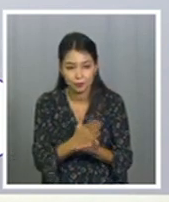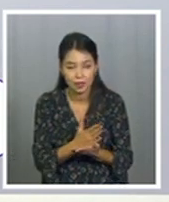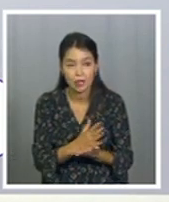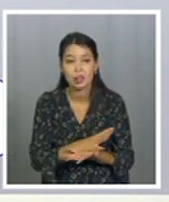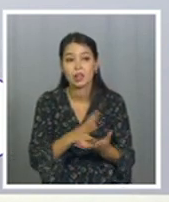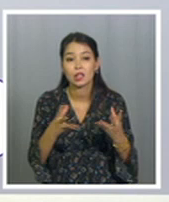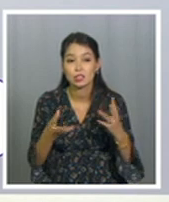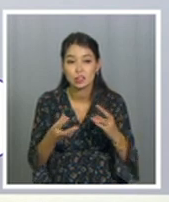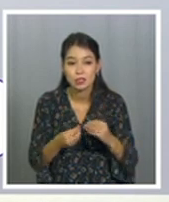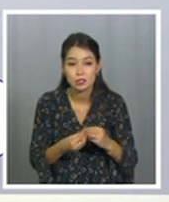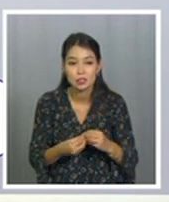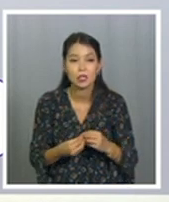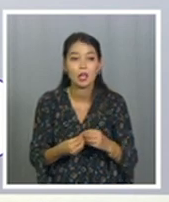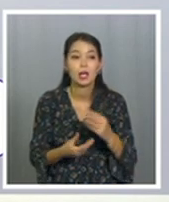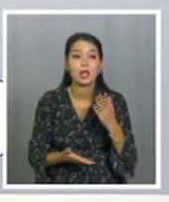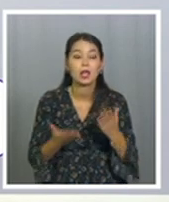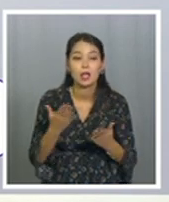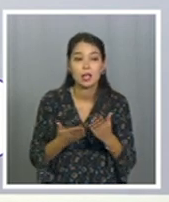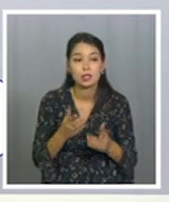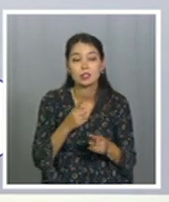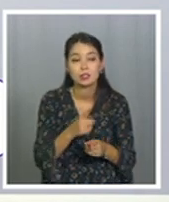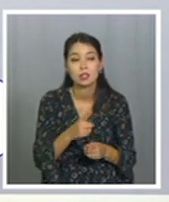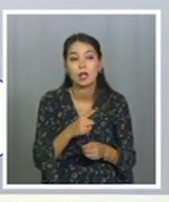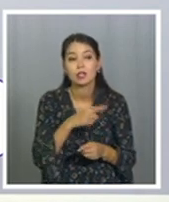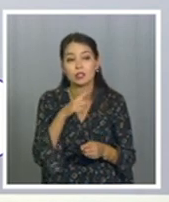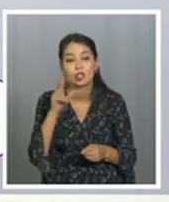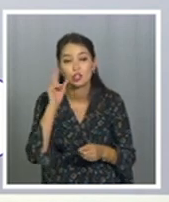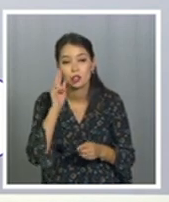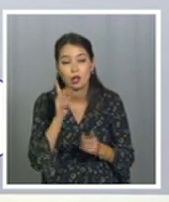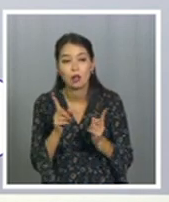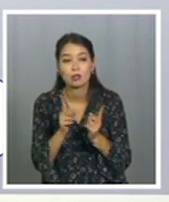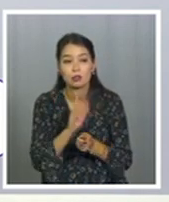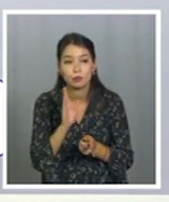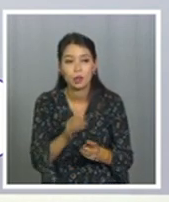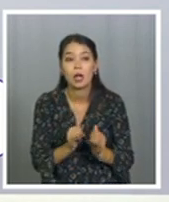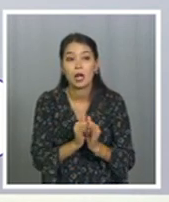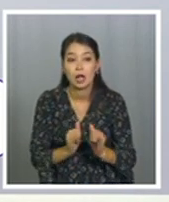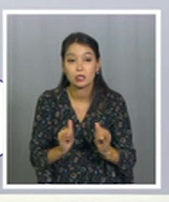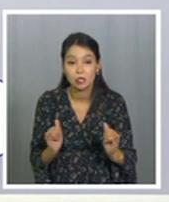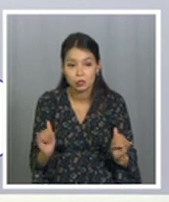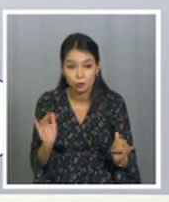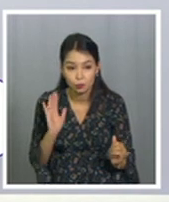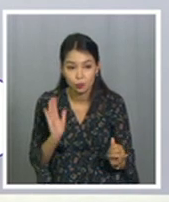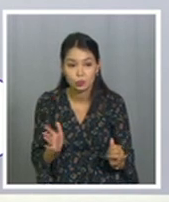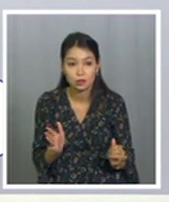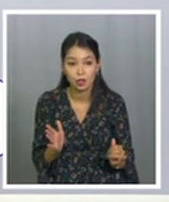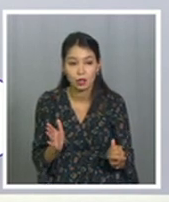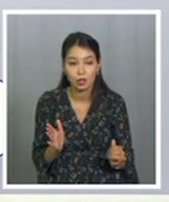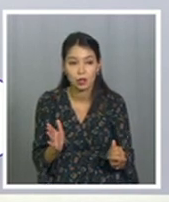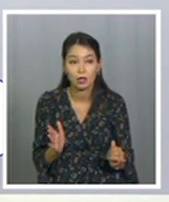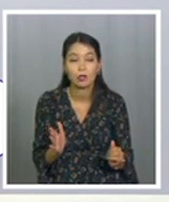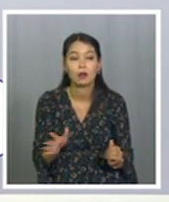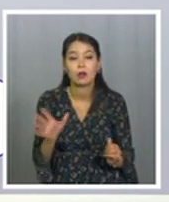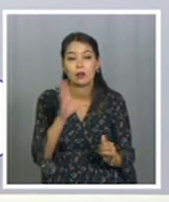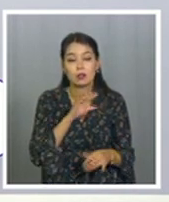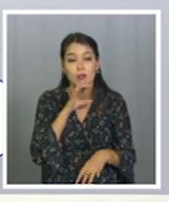егер айнымалы тоқтың жиілігін арттыратын болсақ, яғни омеганы арттыратын болсақ, онда біз байқауымызға